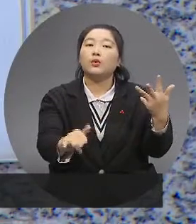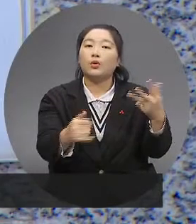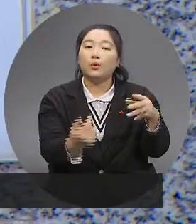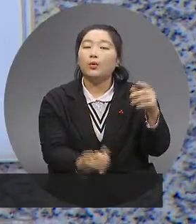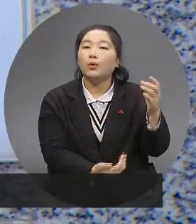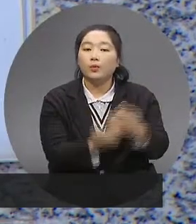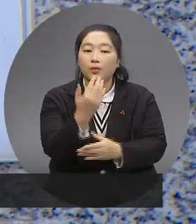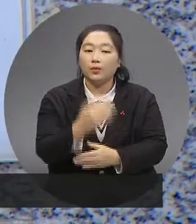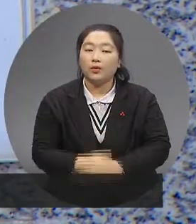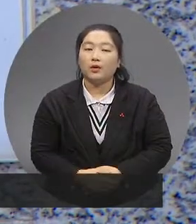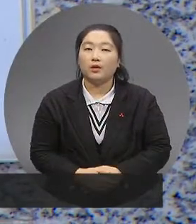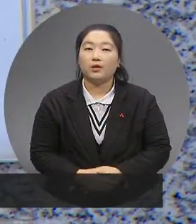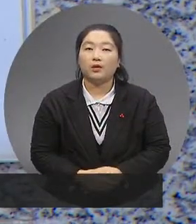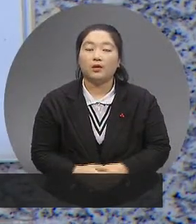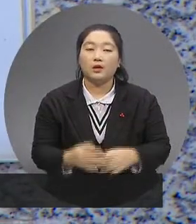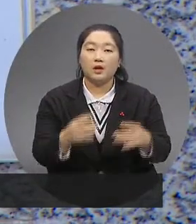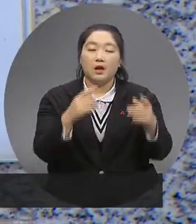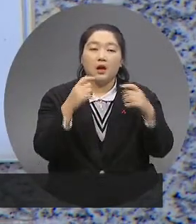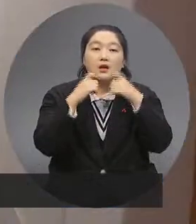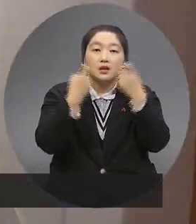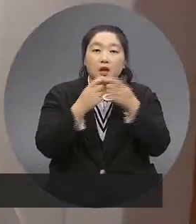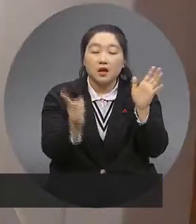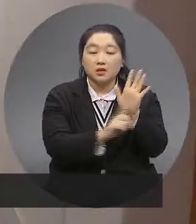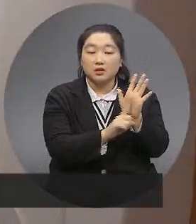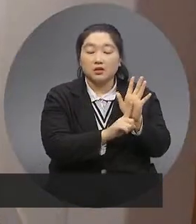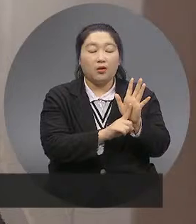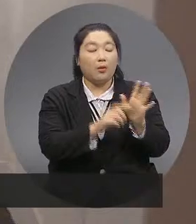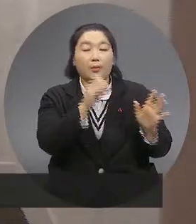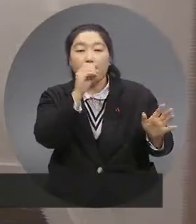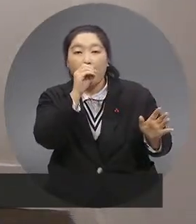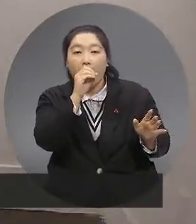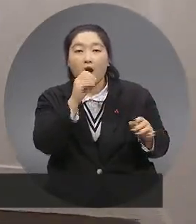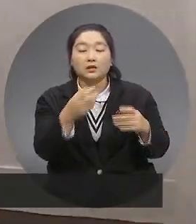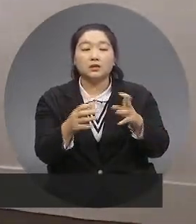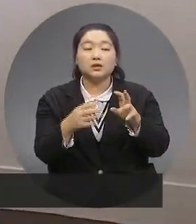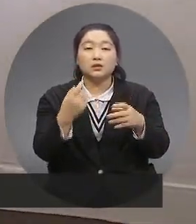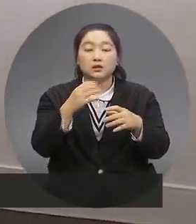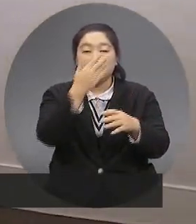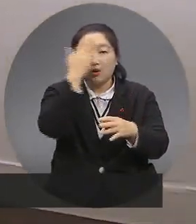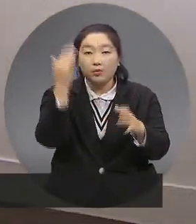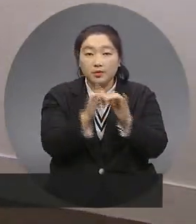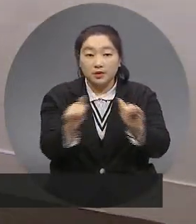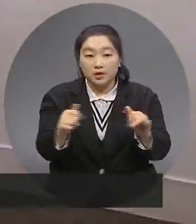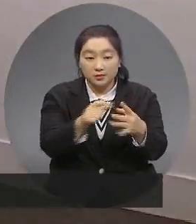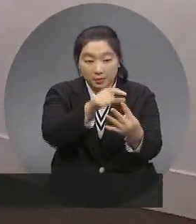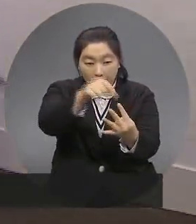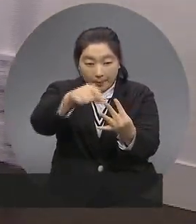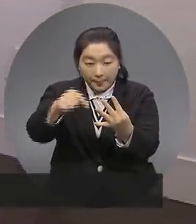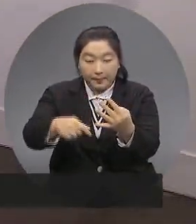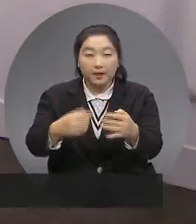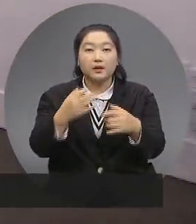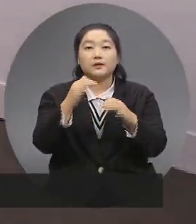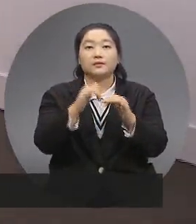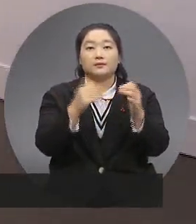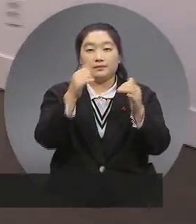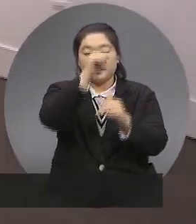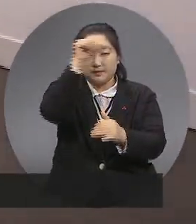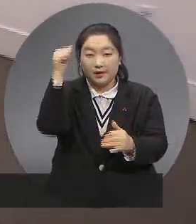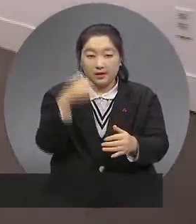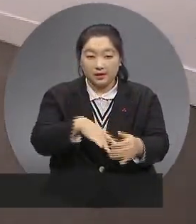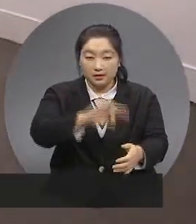발굴됐습니다. 한 번도 개인전을 열지 못한 1020 젊은 아티스트들을 선정해 내 생에 처음